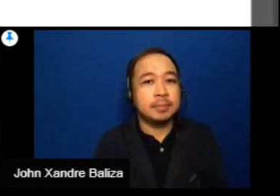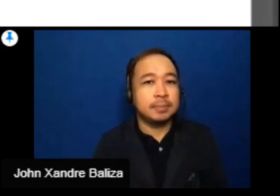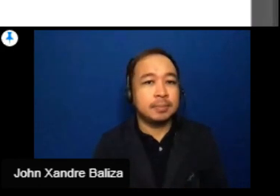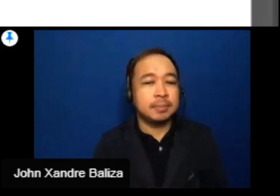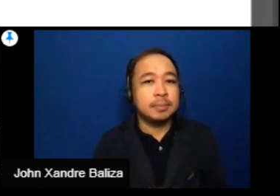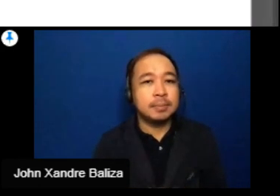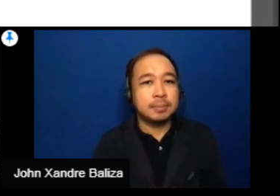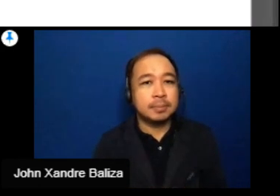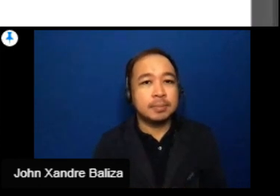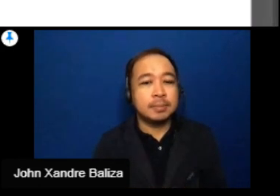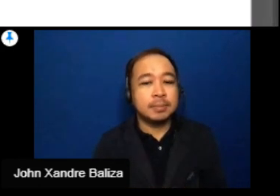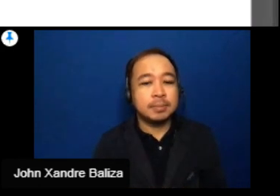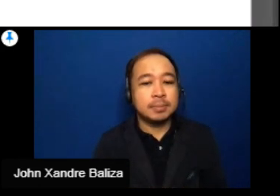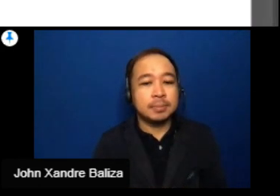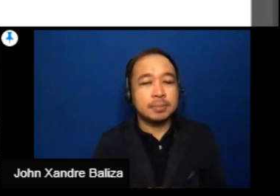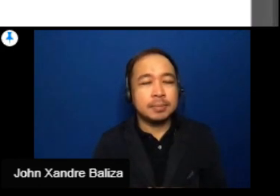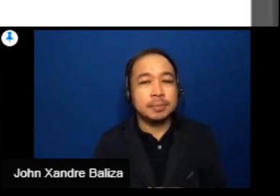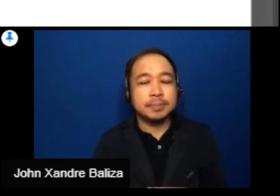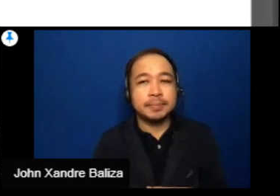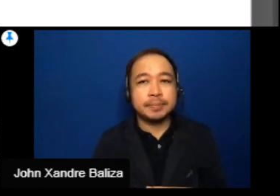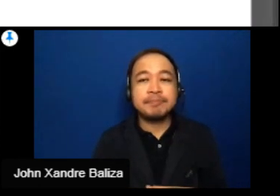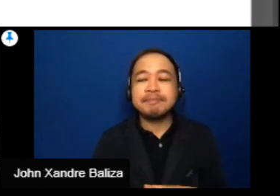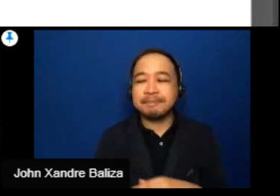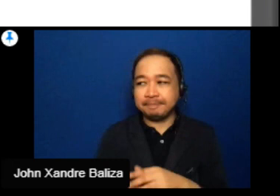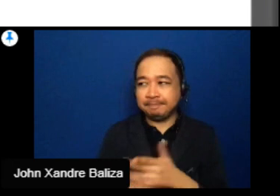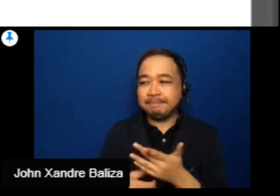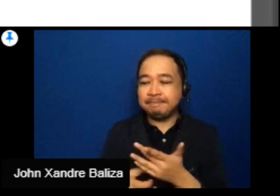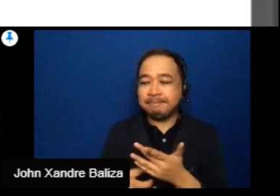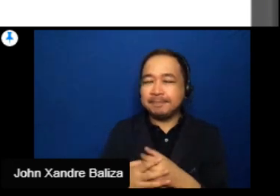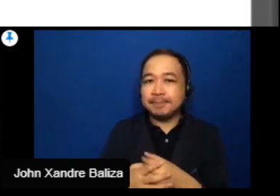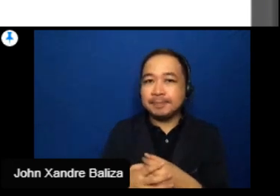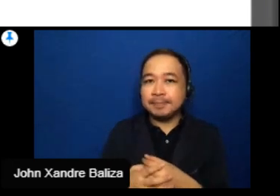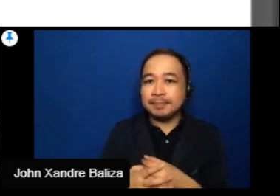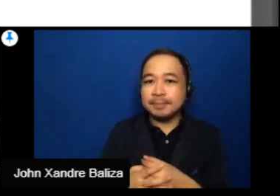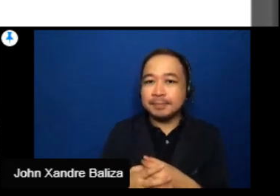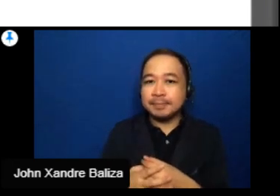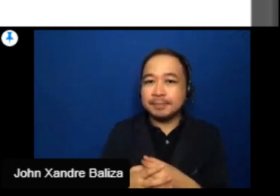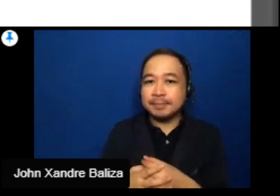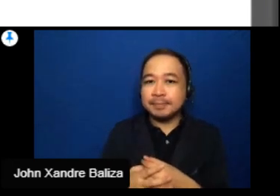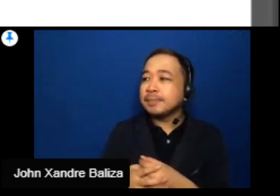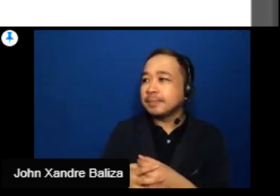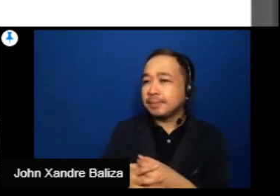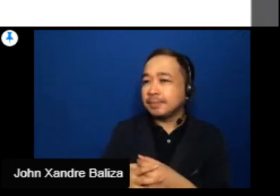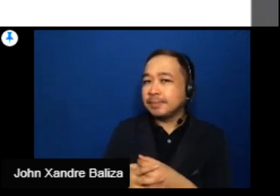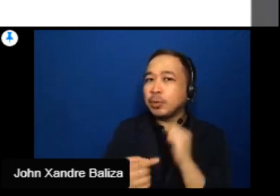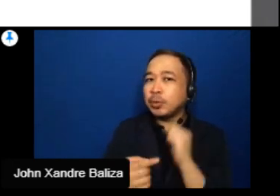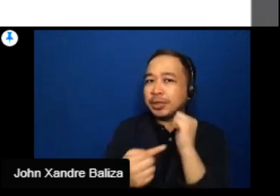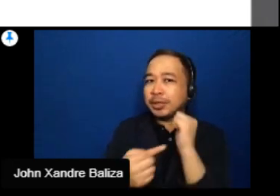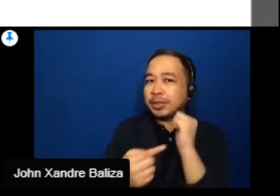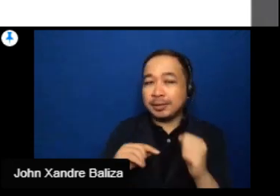I'm kindly requesting the technical staff of this. Okay, good. Thank you.